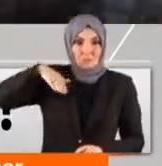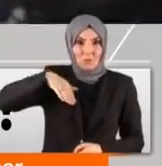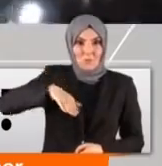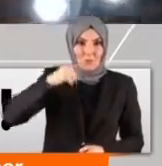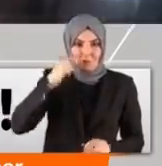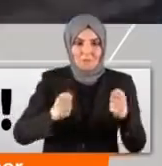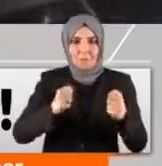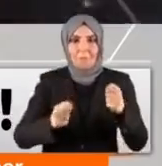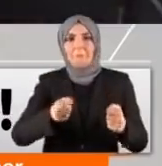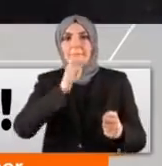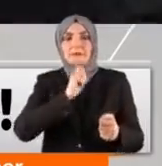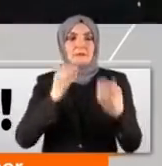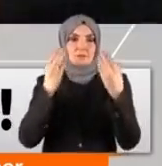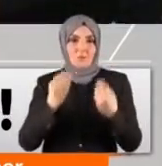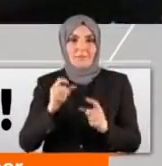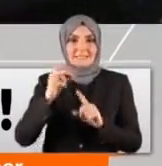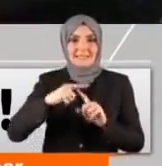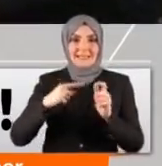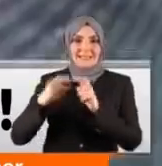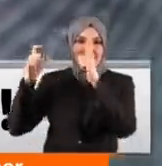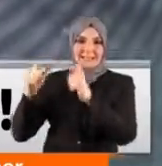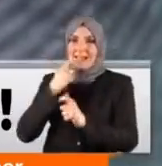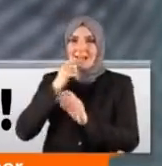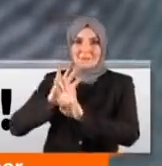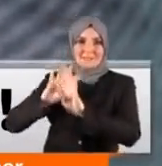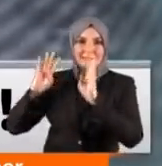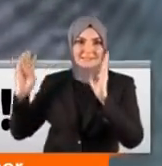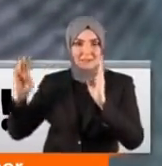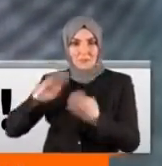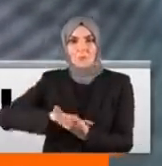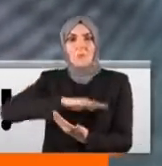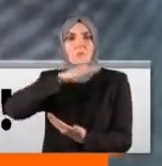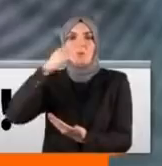çevreleyen Demir parmaklığı kırıp 10 metre yüksekten bahçeye uçtu